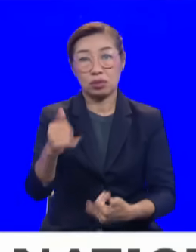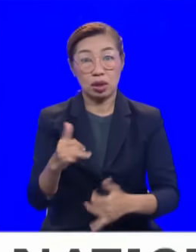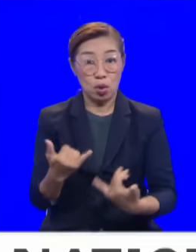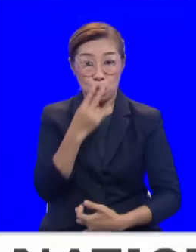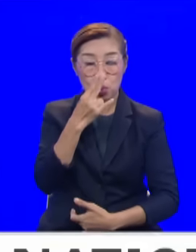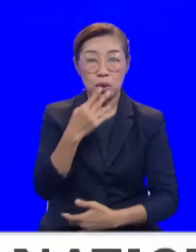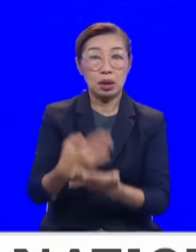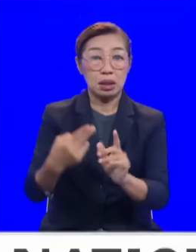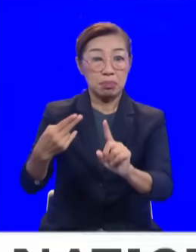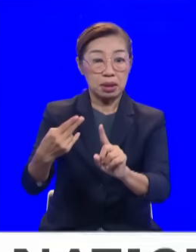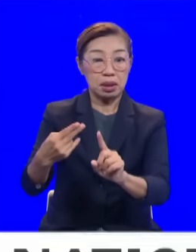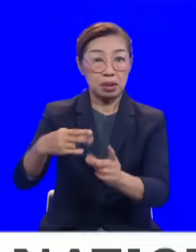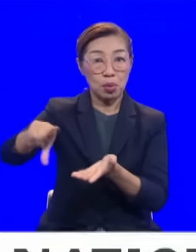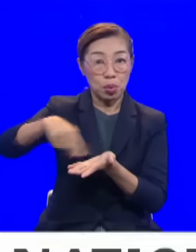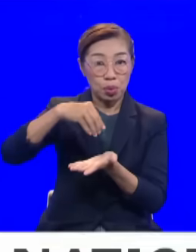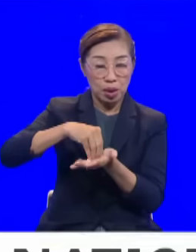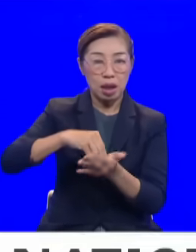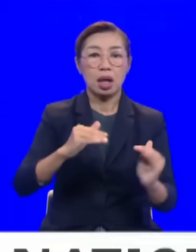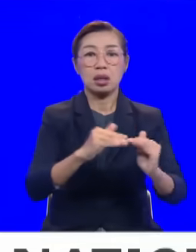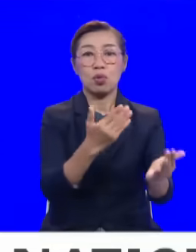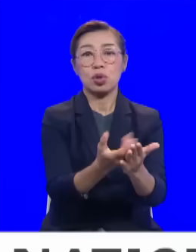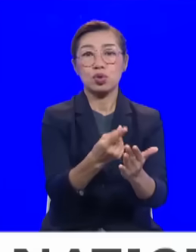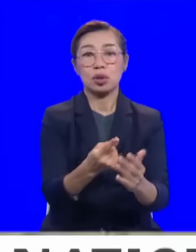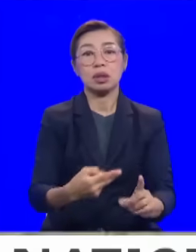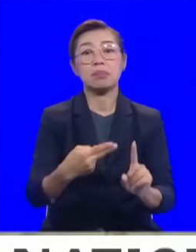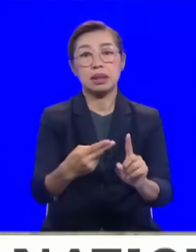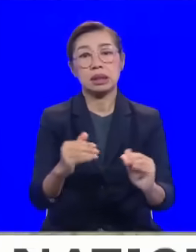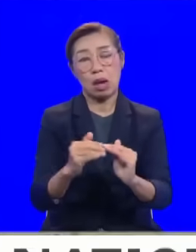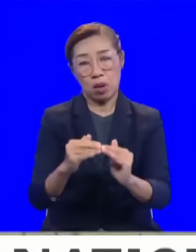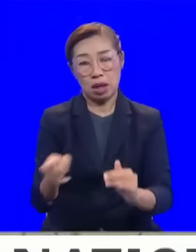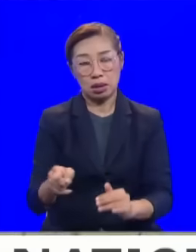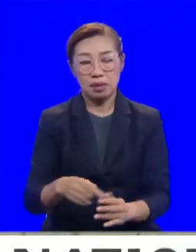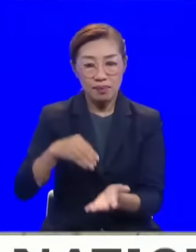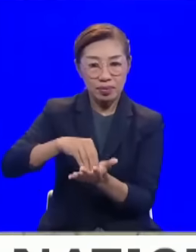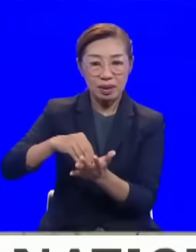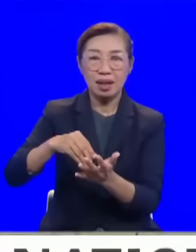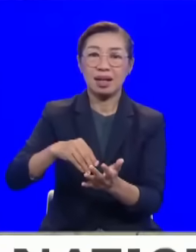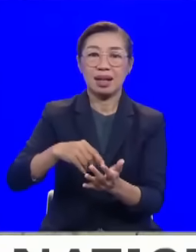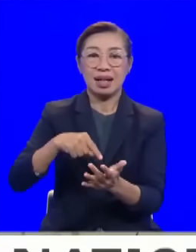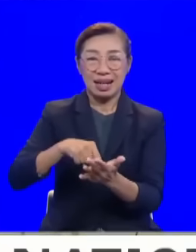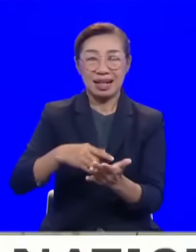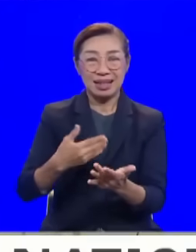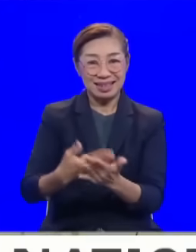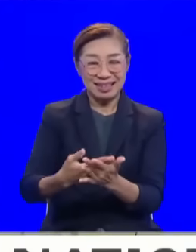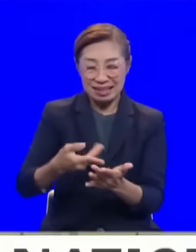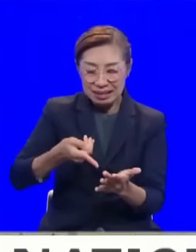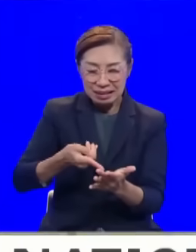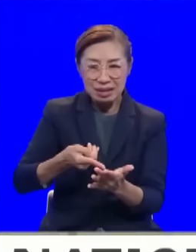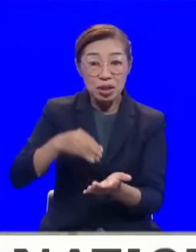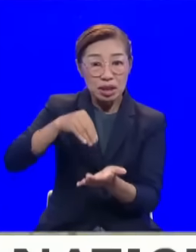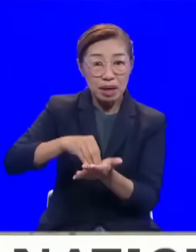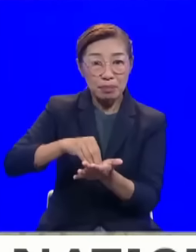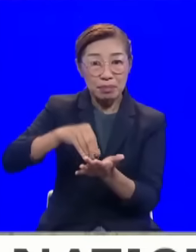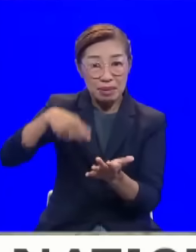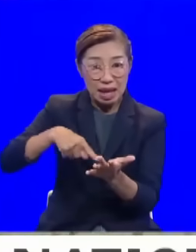จิตอลวอลเล็ตก็เท่ากับ10,000บาทนะครับไม่แตกต่างกันเพราะฉะนั้นการเอาไปแลกรถมันขาดทุนไม่ควรทำไม่ฉลาดรัฐมนตรีเตือนมา